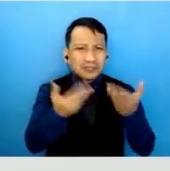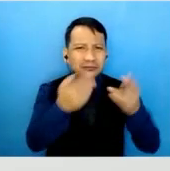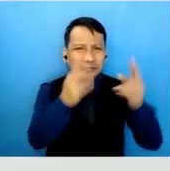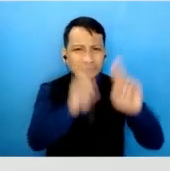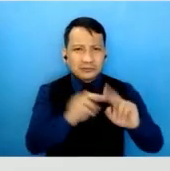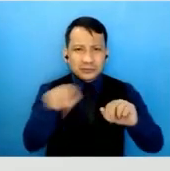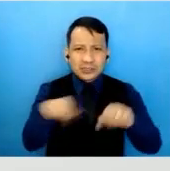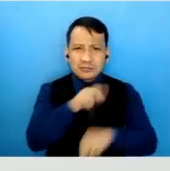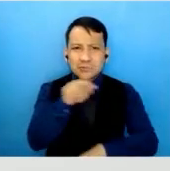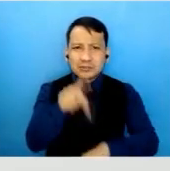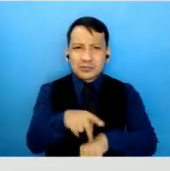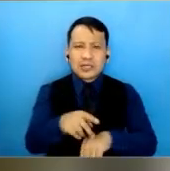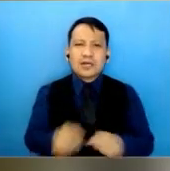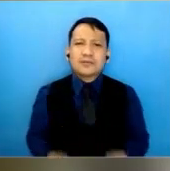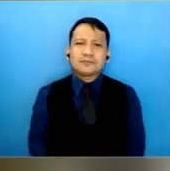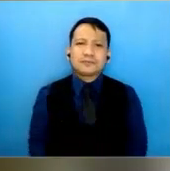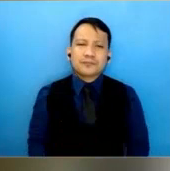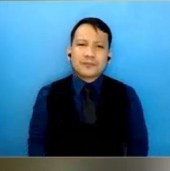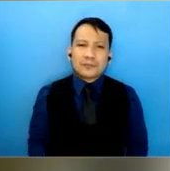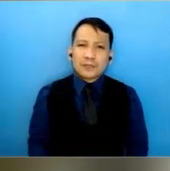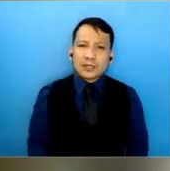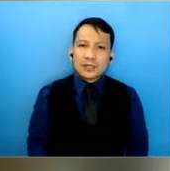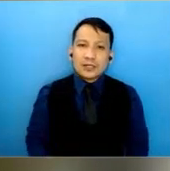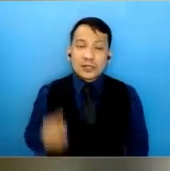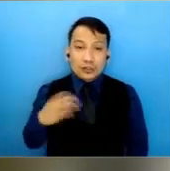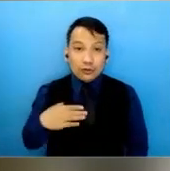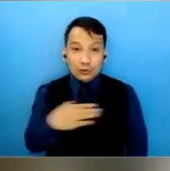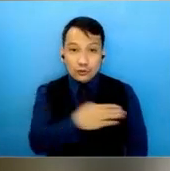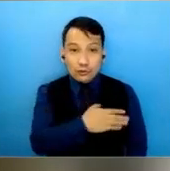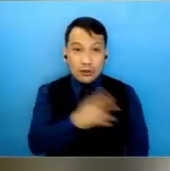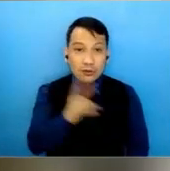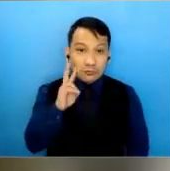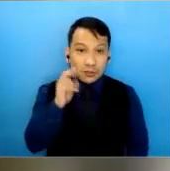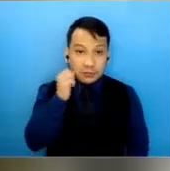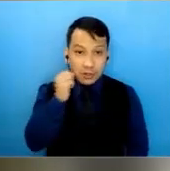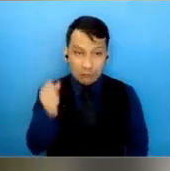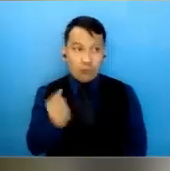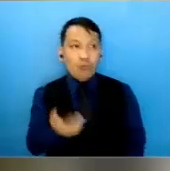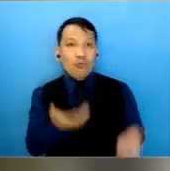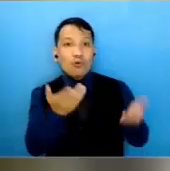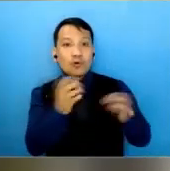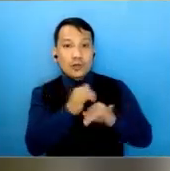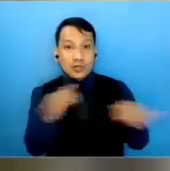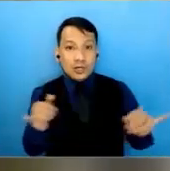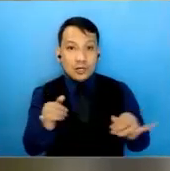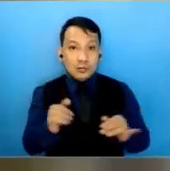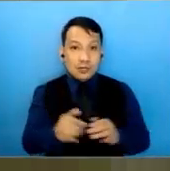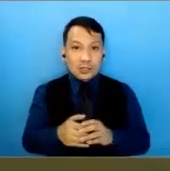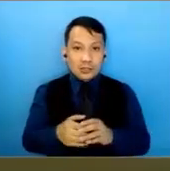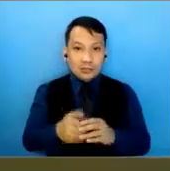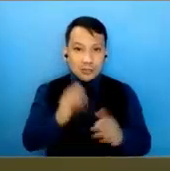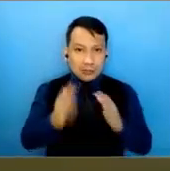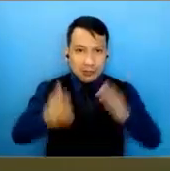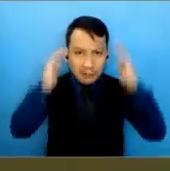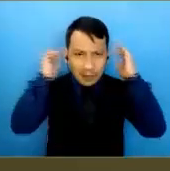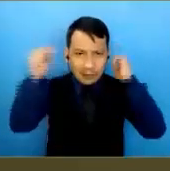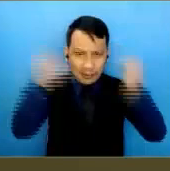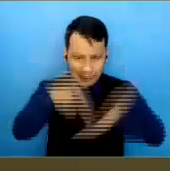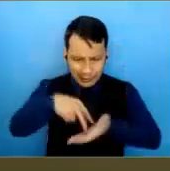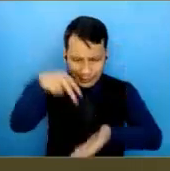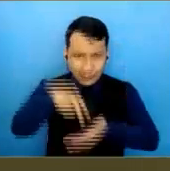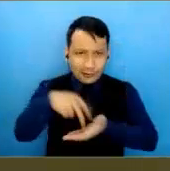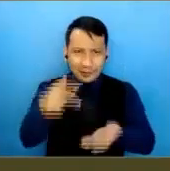ibinigay sa bansa. Si Congresswoman Vilma Santos naman, abay napapapadyak pa at talon